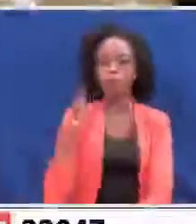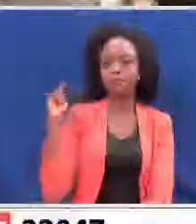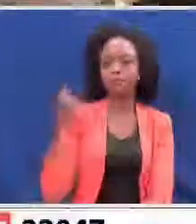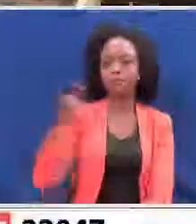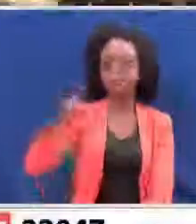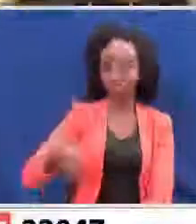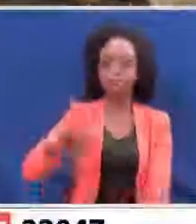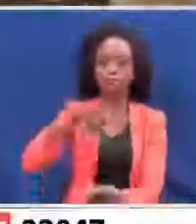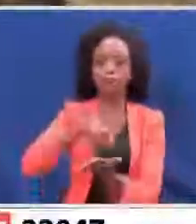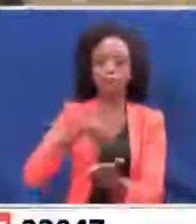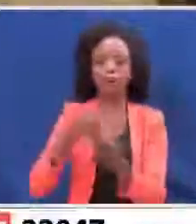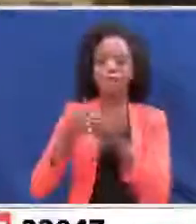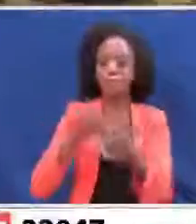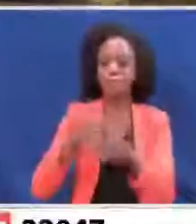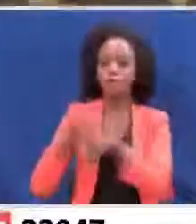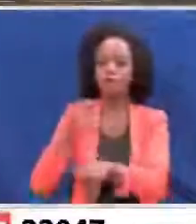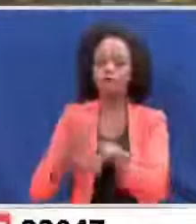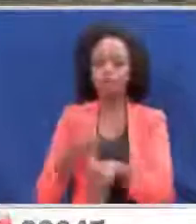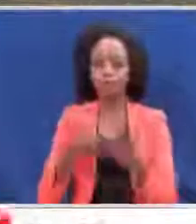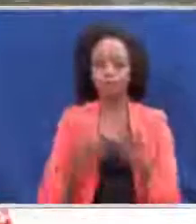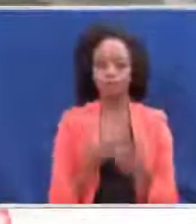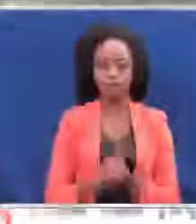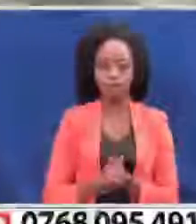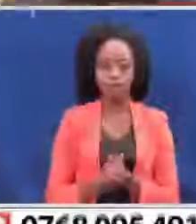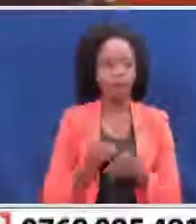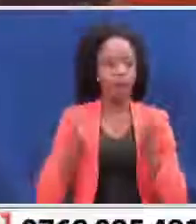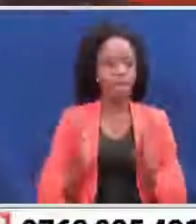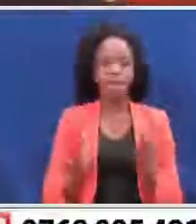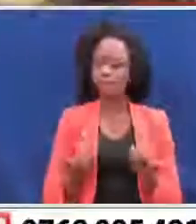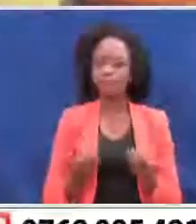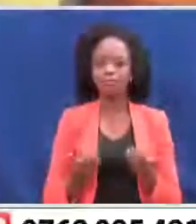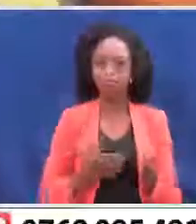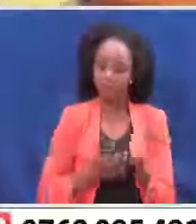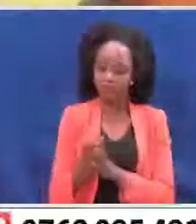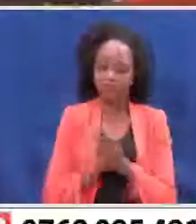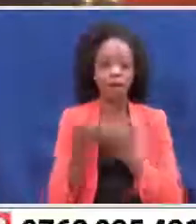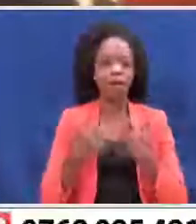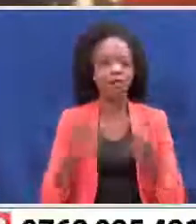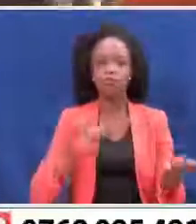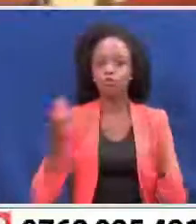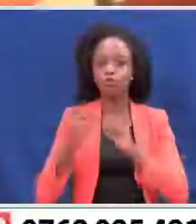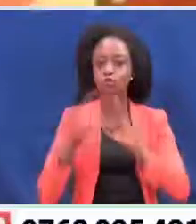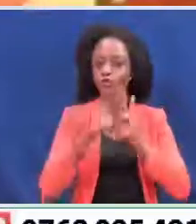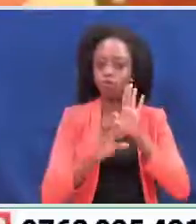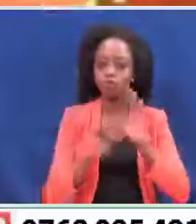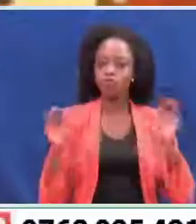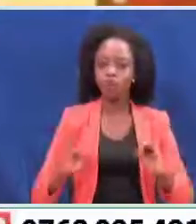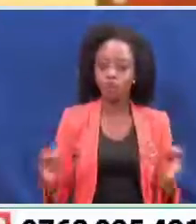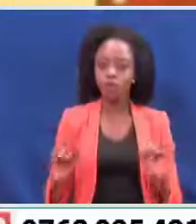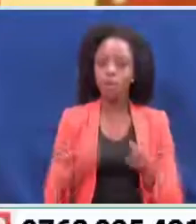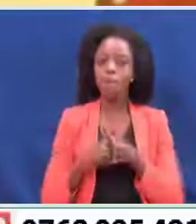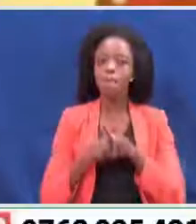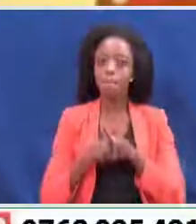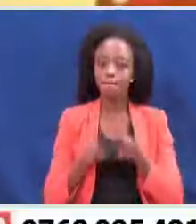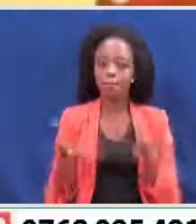wahusishwe kabla ya kura ya maoni. Hakuna mtu ako na haja ya kupinga hii katiba. Lakini one man called